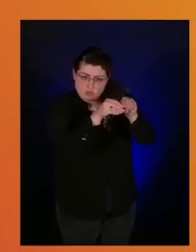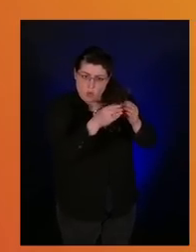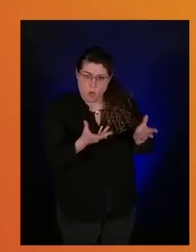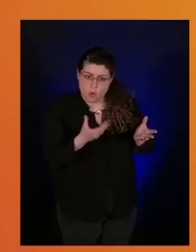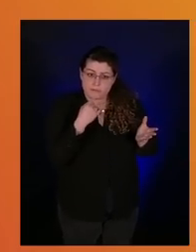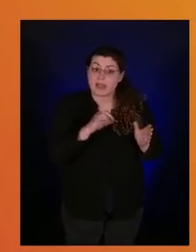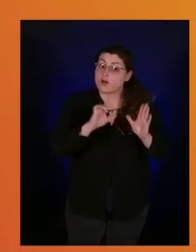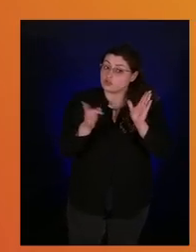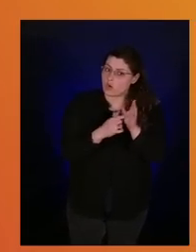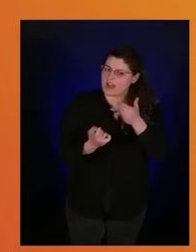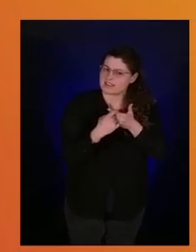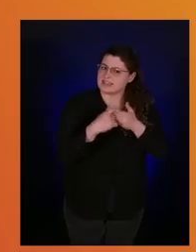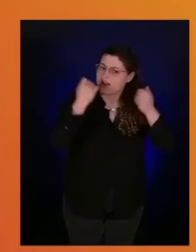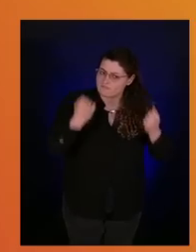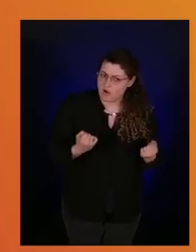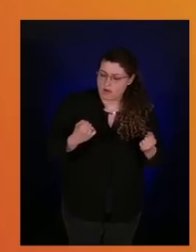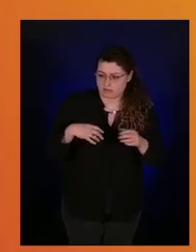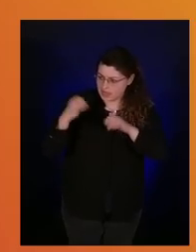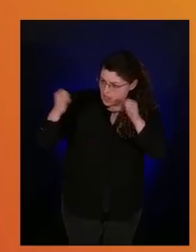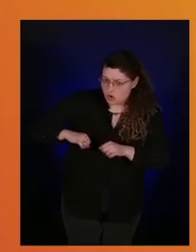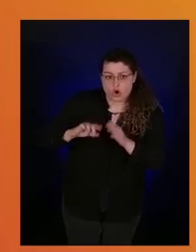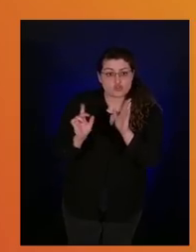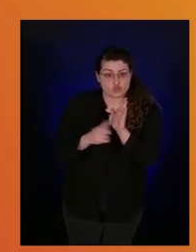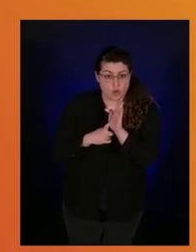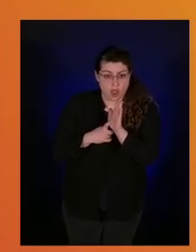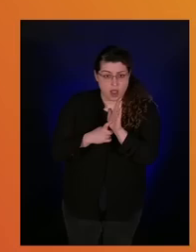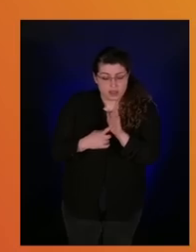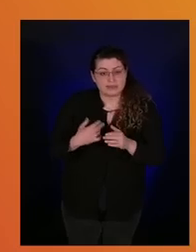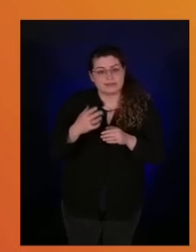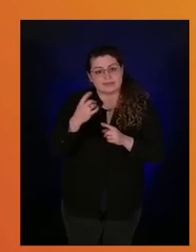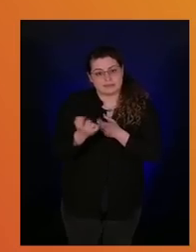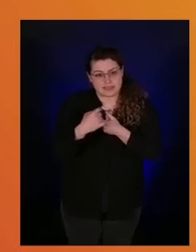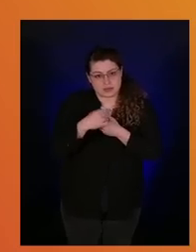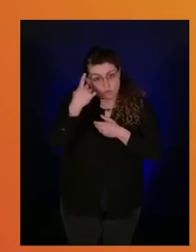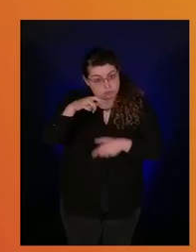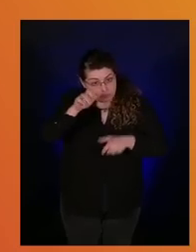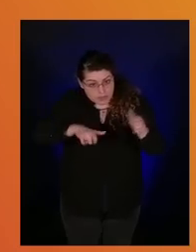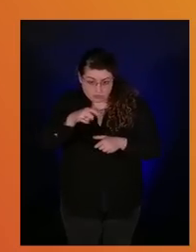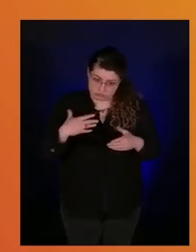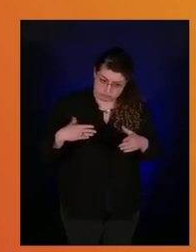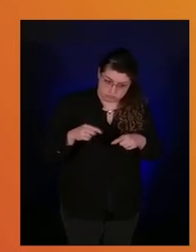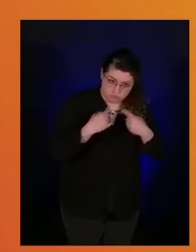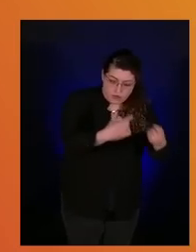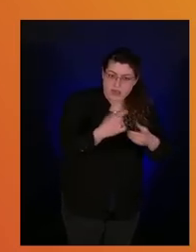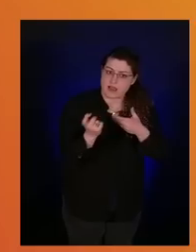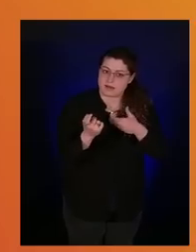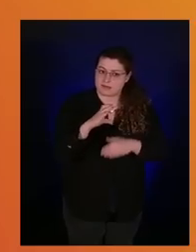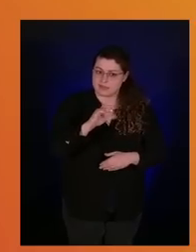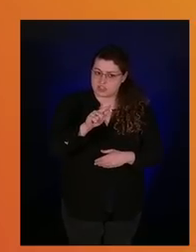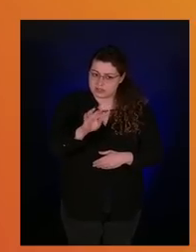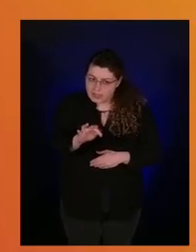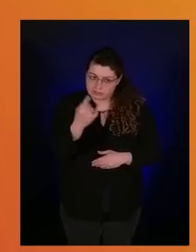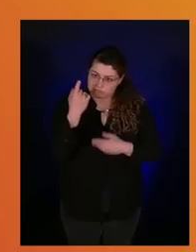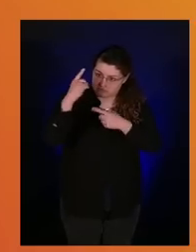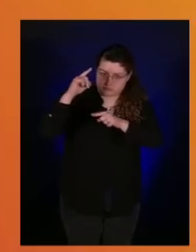du droit syndical fort et qu'on obtient des accords de droit syndicaux qui permettent à des camarades de venir à la CGT, porter haut les revendications